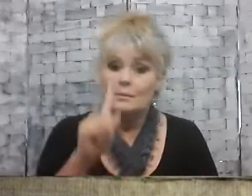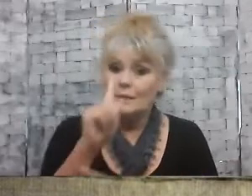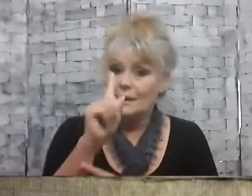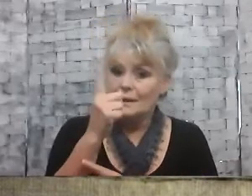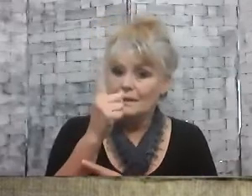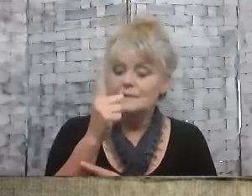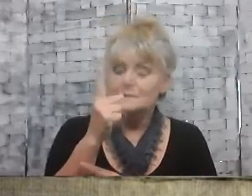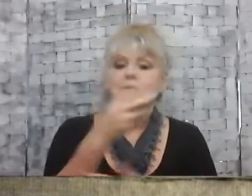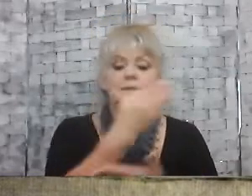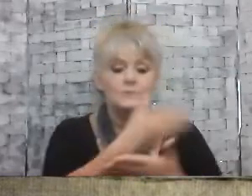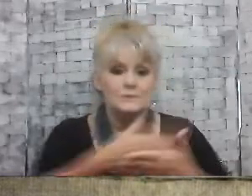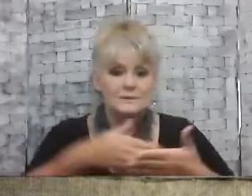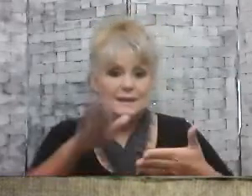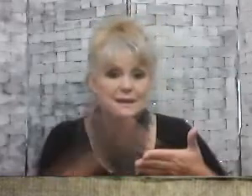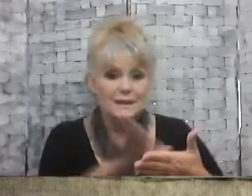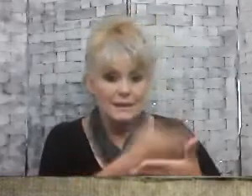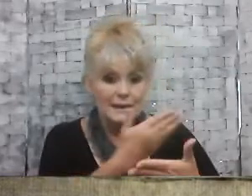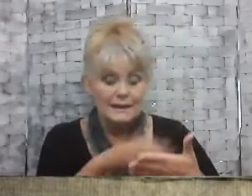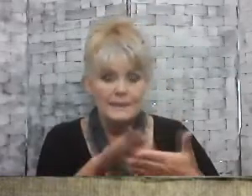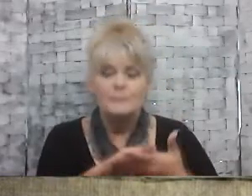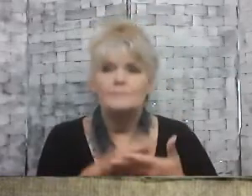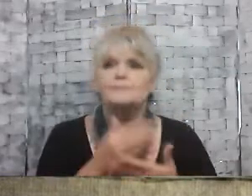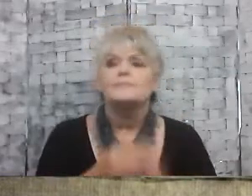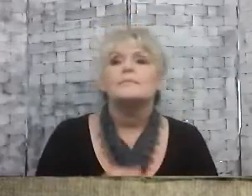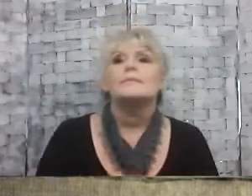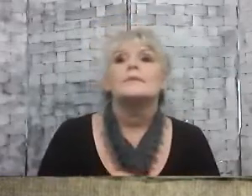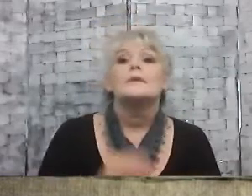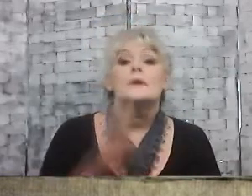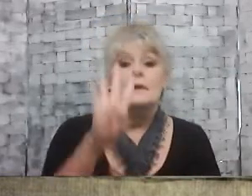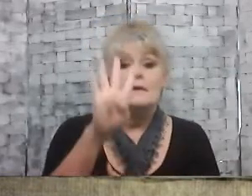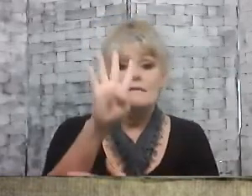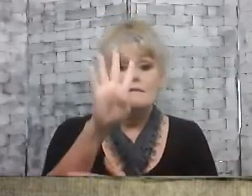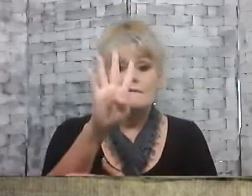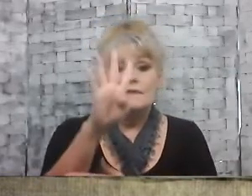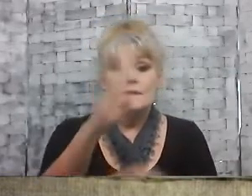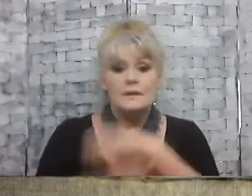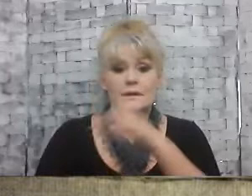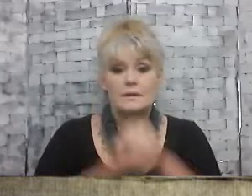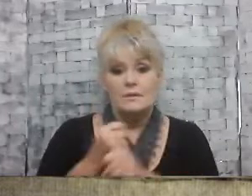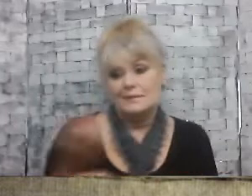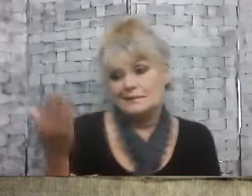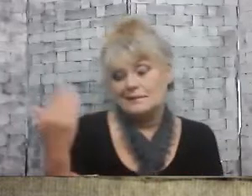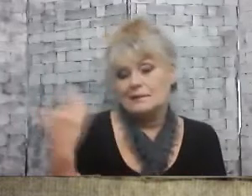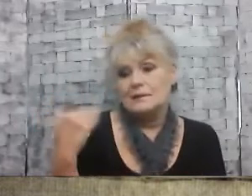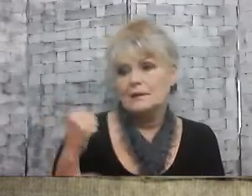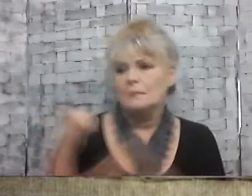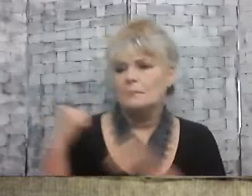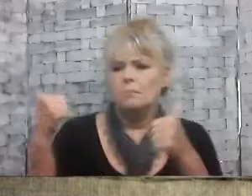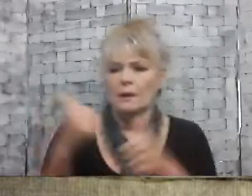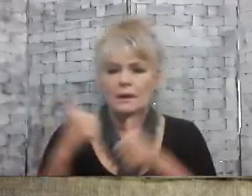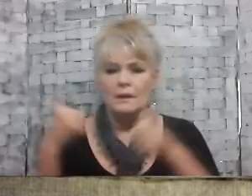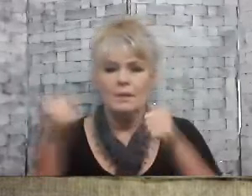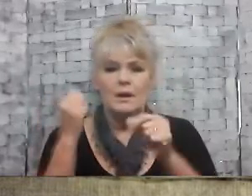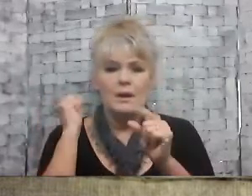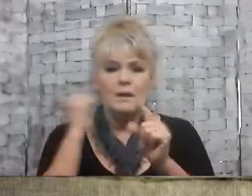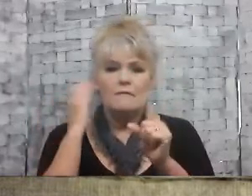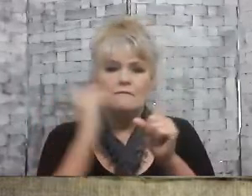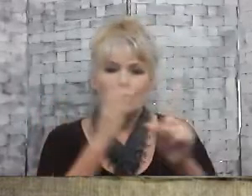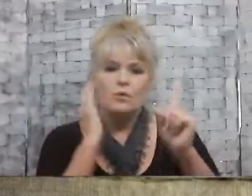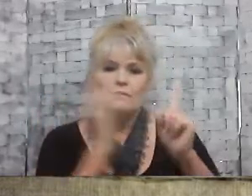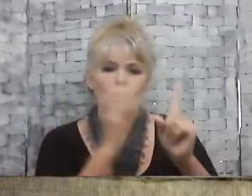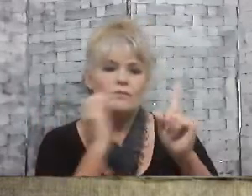nooi om aan 'n liedjie deel te neem. 4 jaar terug het daar volgelinge van Jesus vanuit verskillende agtergronde, van